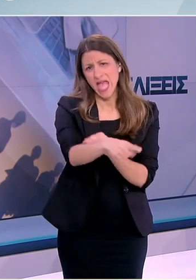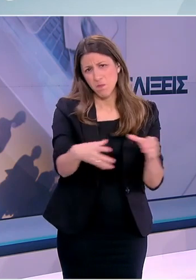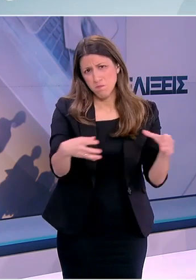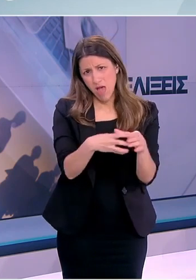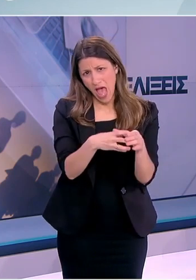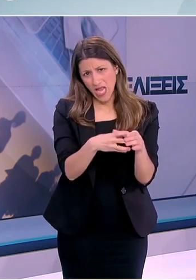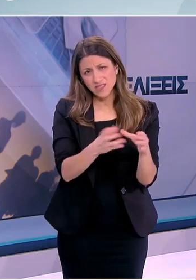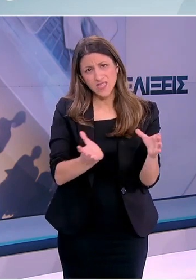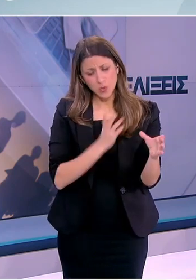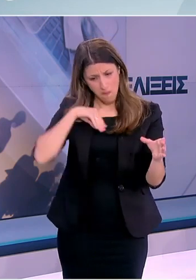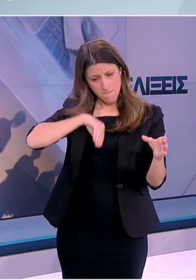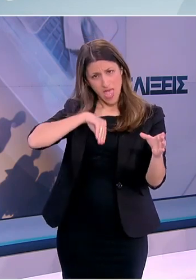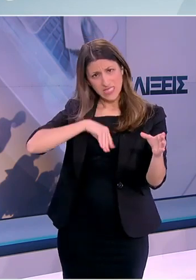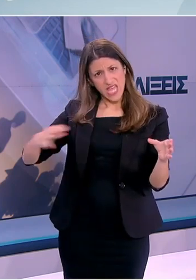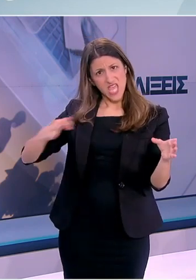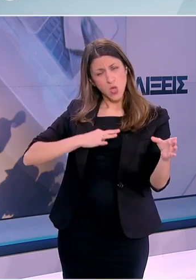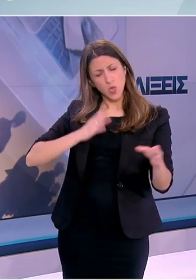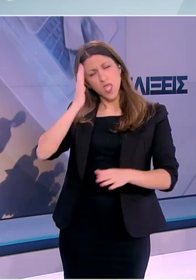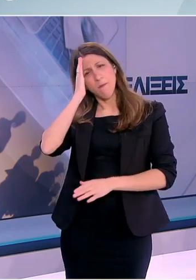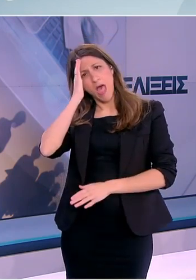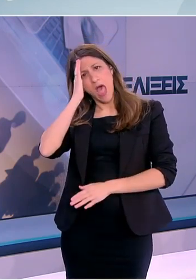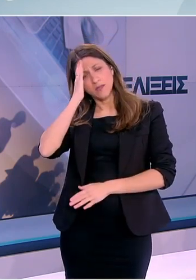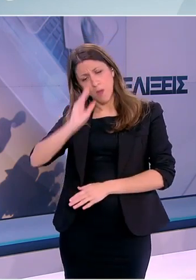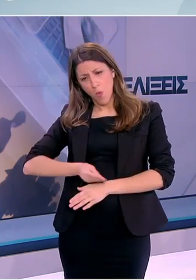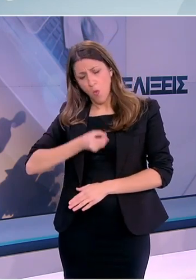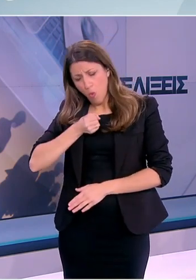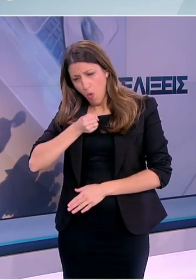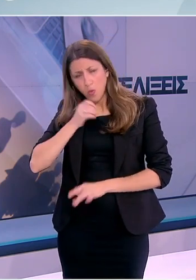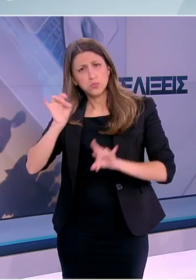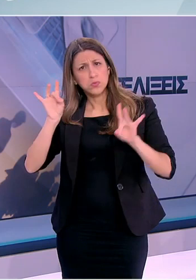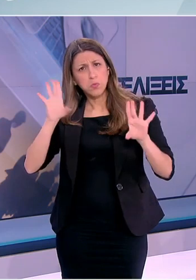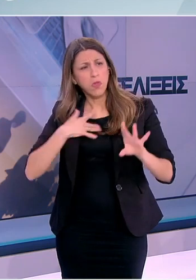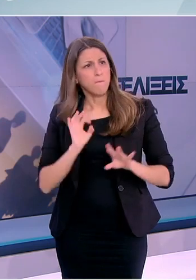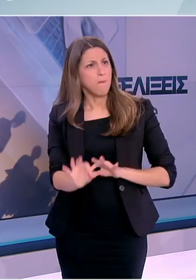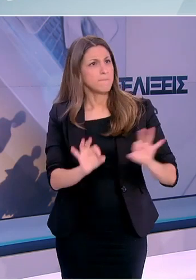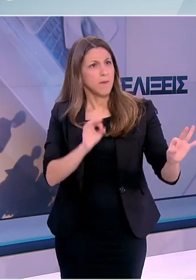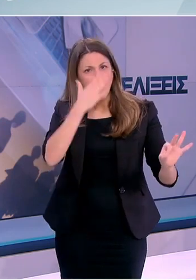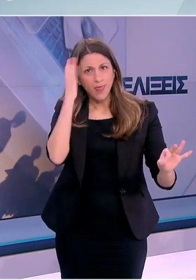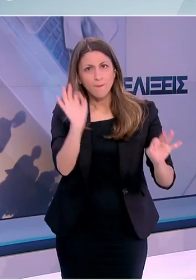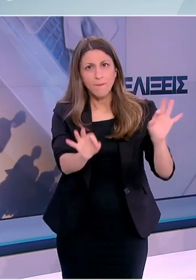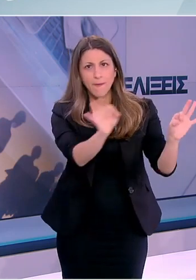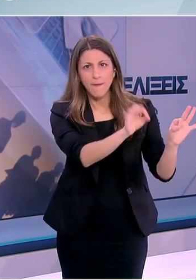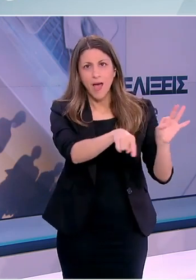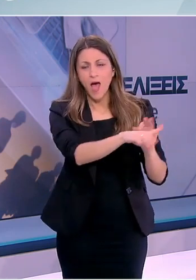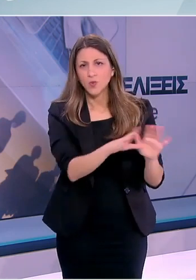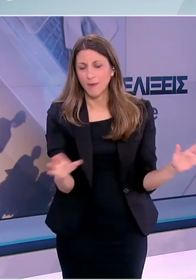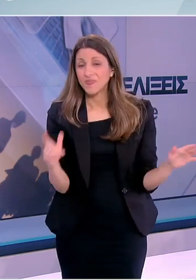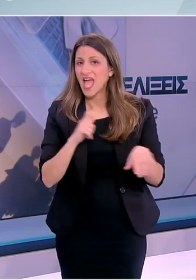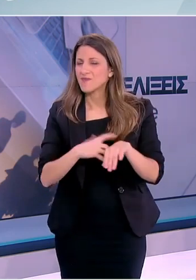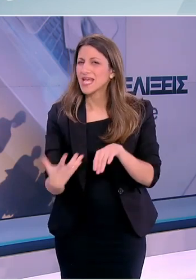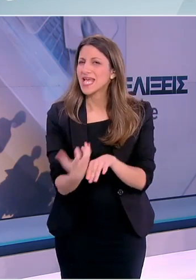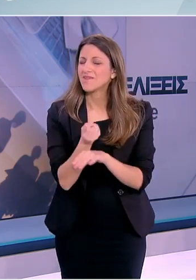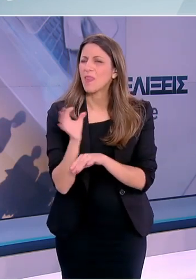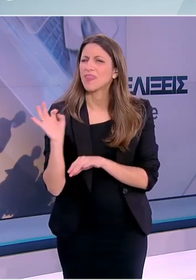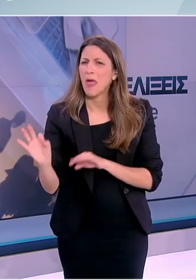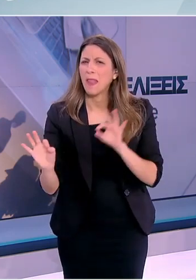είναι ασυμπτωματικά ή έχουν πολύ ήπια συμπτωματολογία και μεταφέρει ο ένας τον ιό στον άλλον. Έχουμε καταφέρει να διατηρήσουμε αυτή τη στιγμή το επίπεδο της διασποράς σε